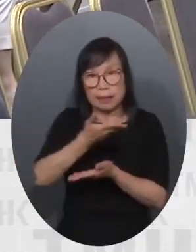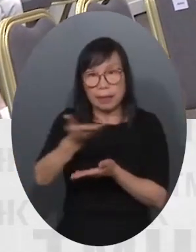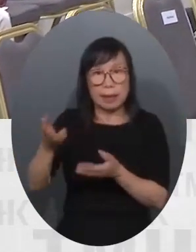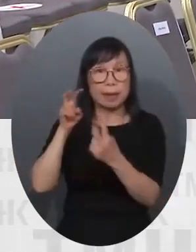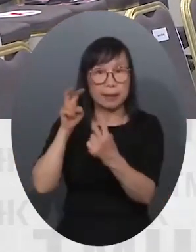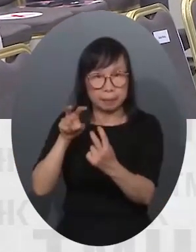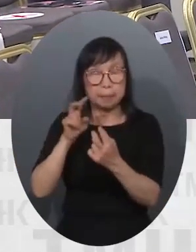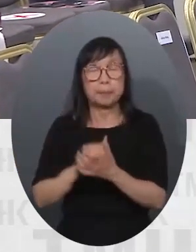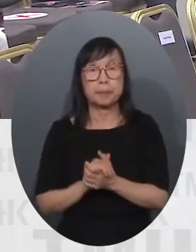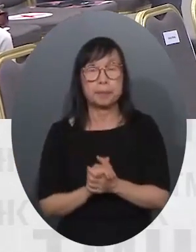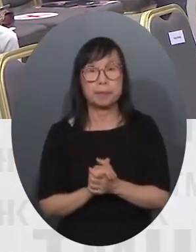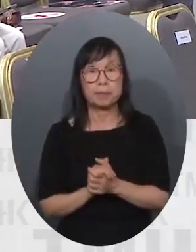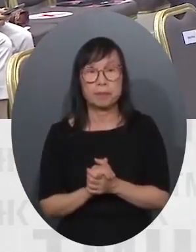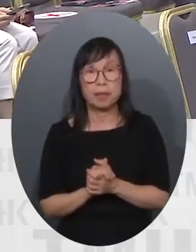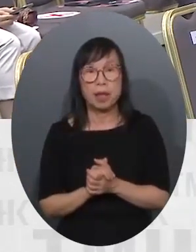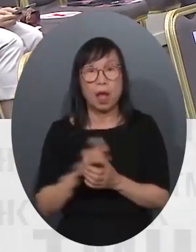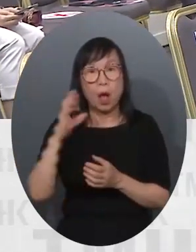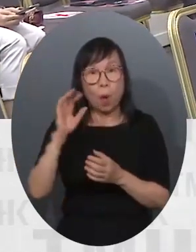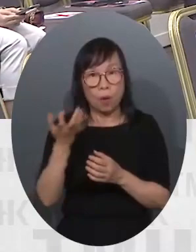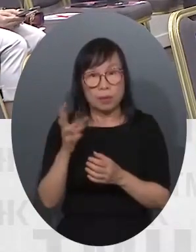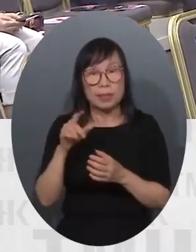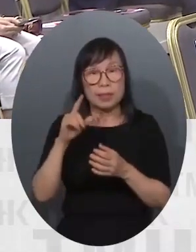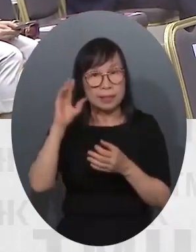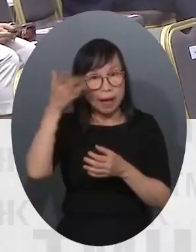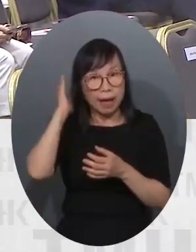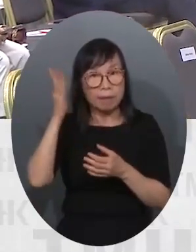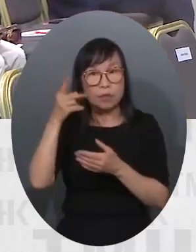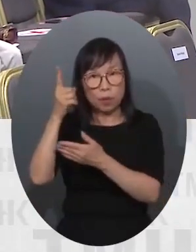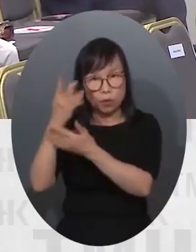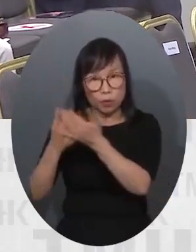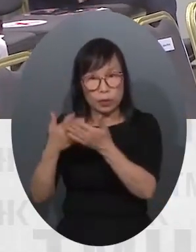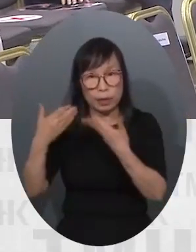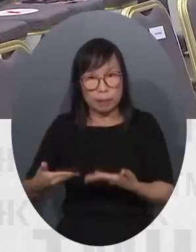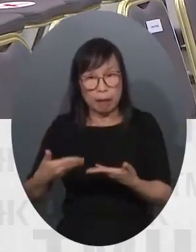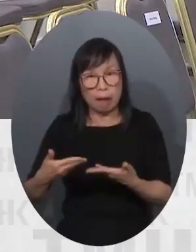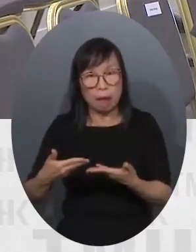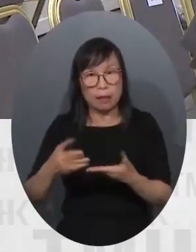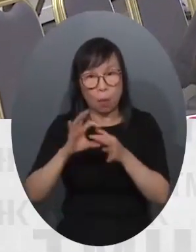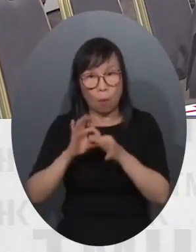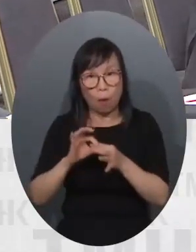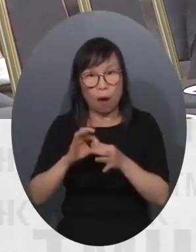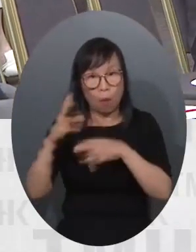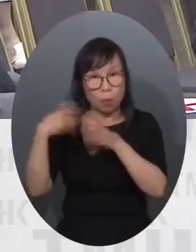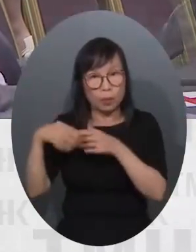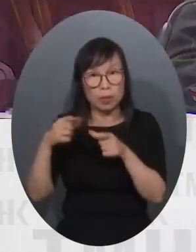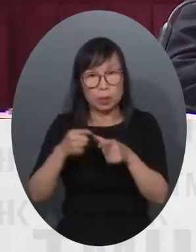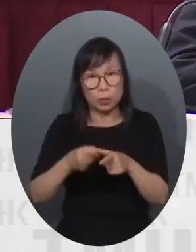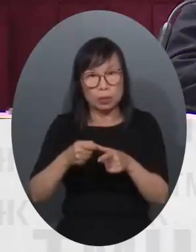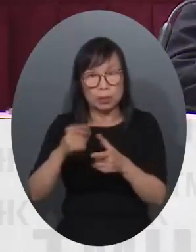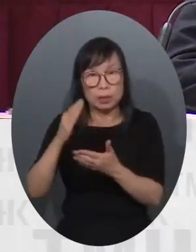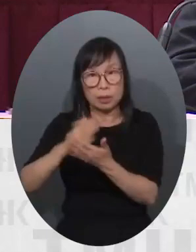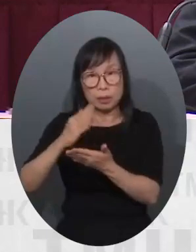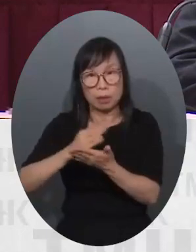面。黃先生的履歷已經載於今日有關今日會議的公司通函